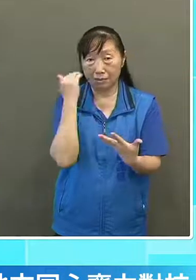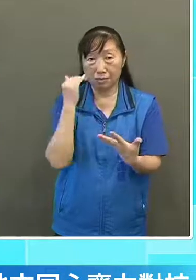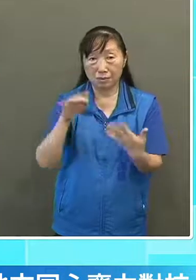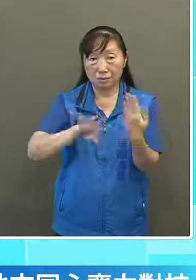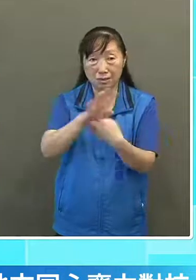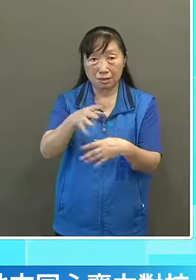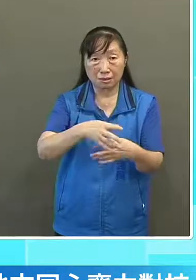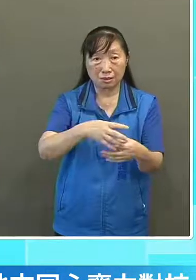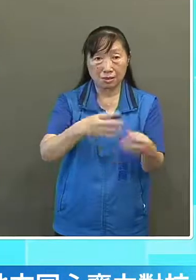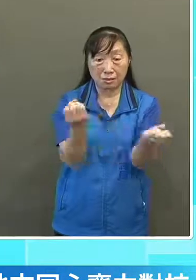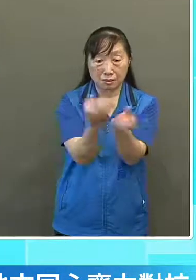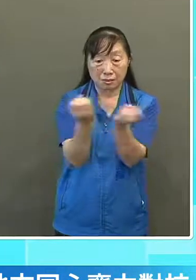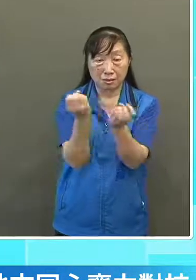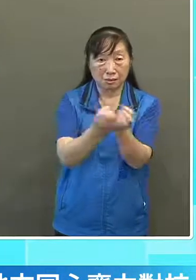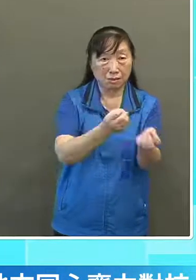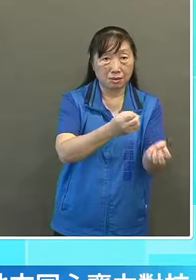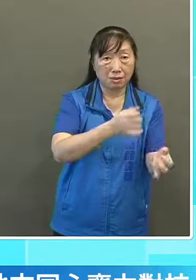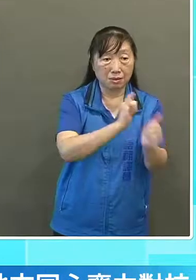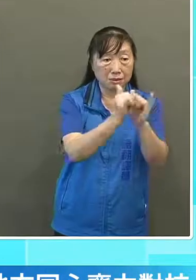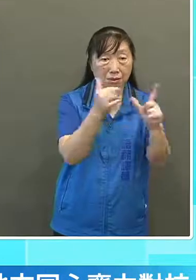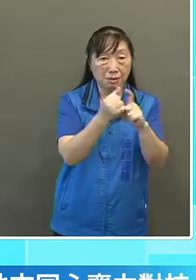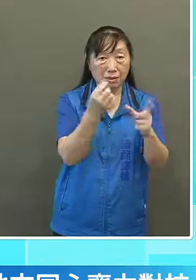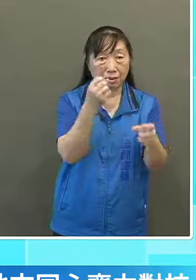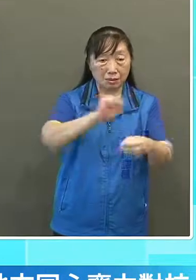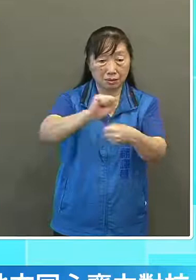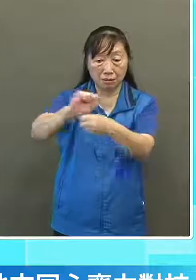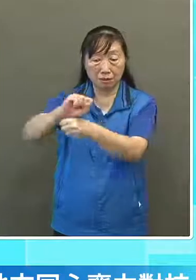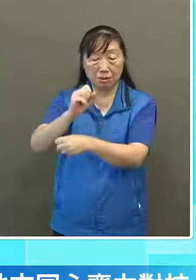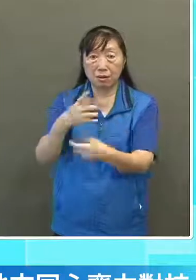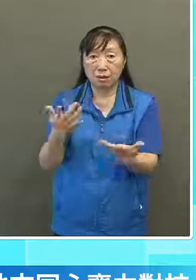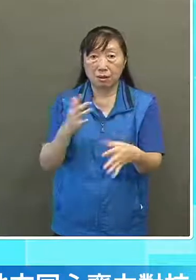社区的话，我们有没有办法负荷？